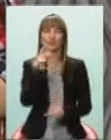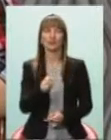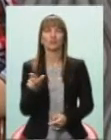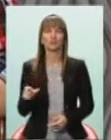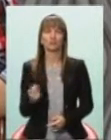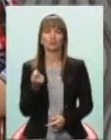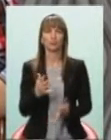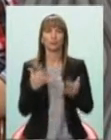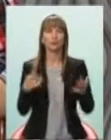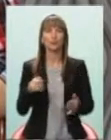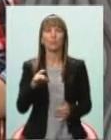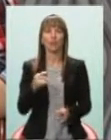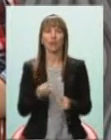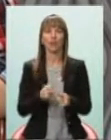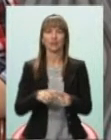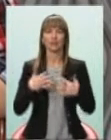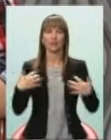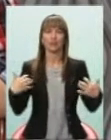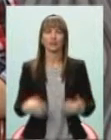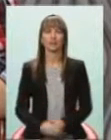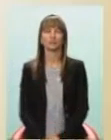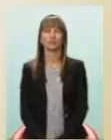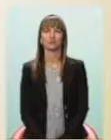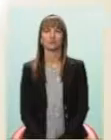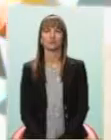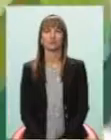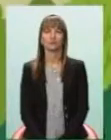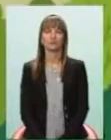телеглядачів трішки більше про цих тварин.